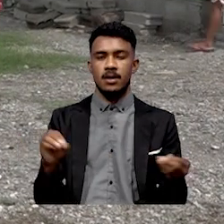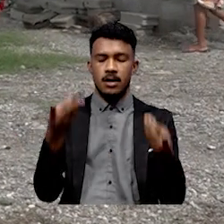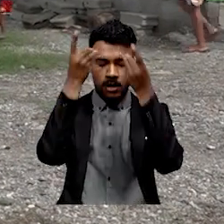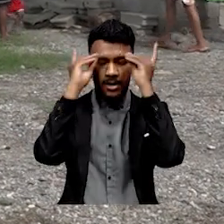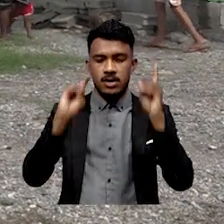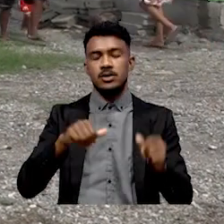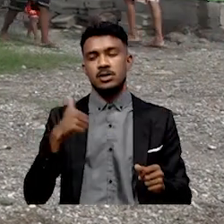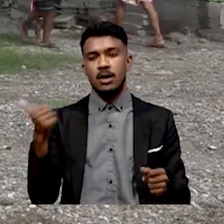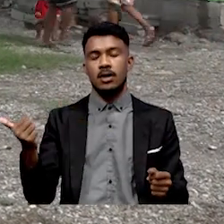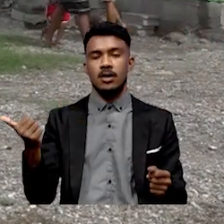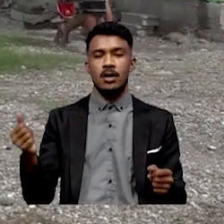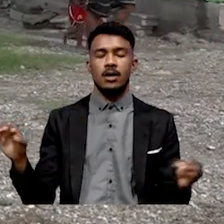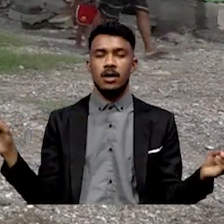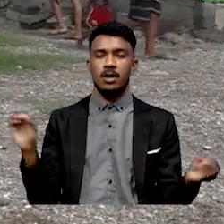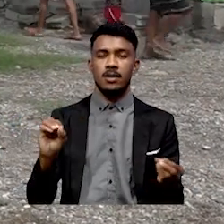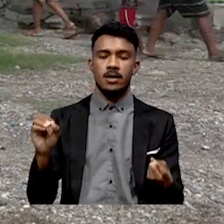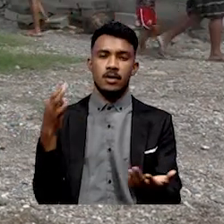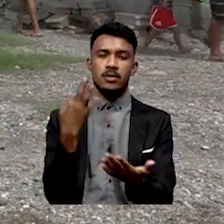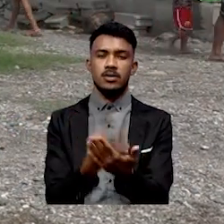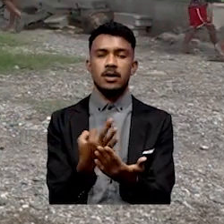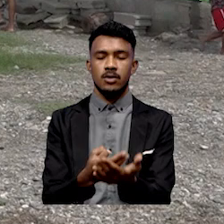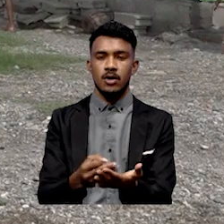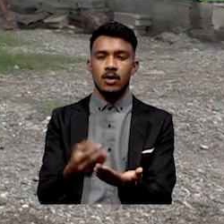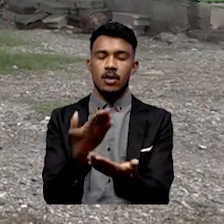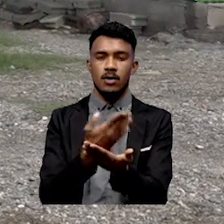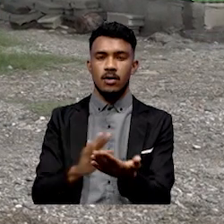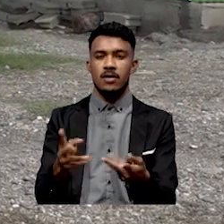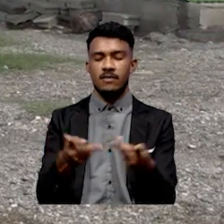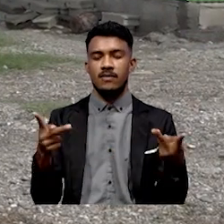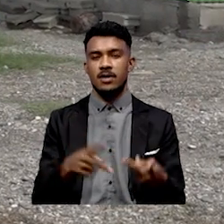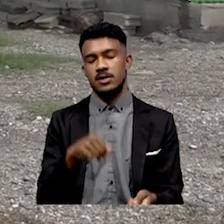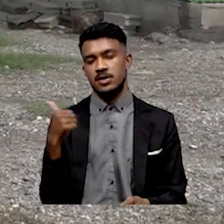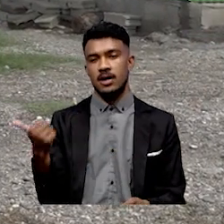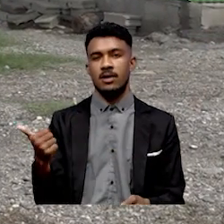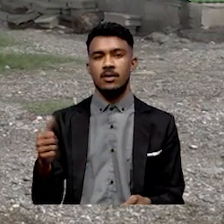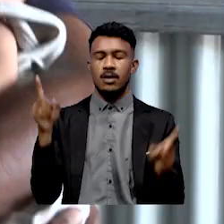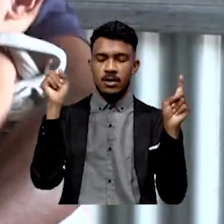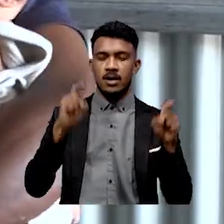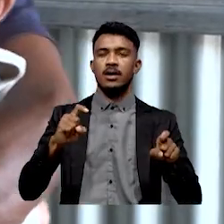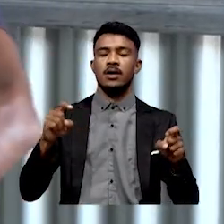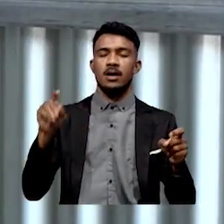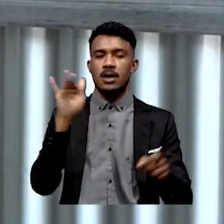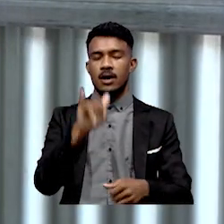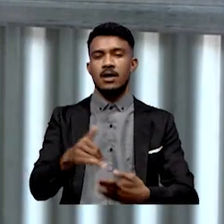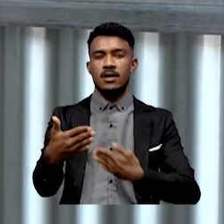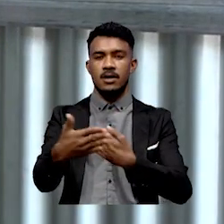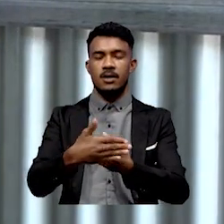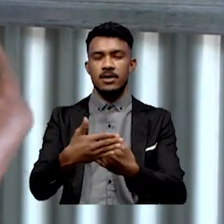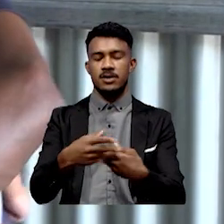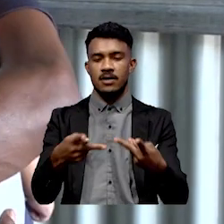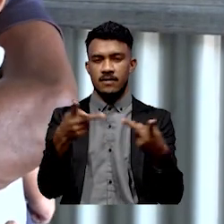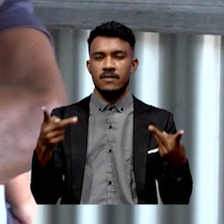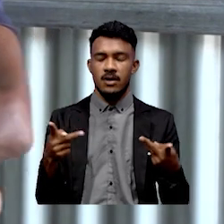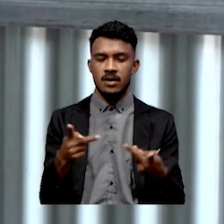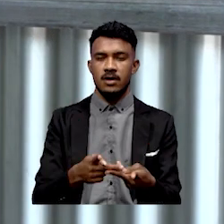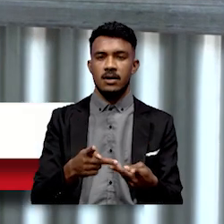sosa fating nebe dia kliu. Ini mai buka fasinya dilarang ne, aras kau itu tambah amik bit la